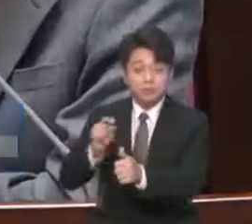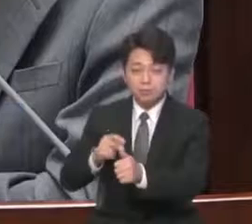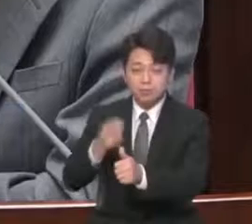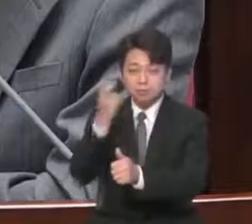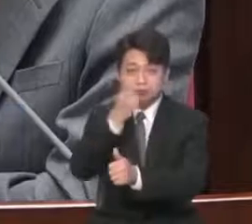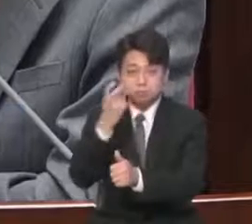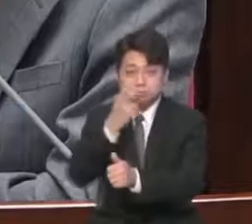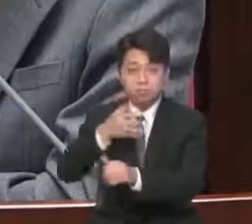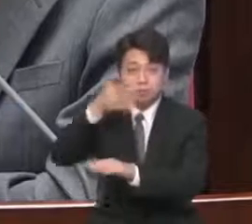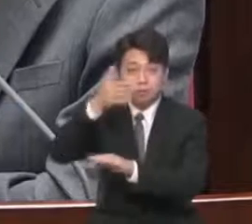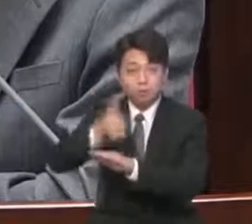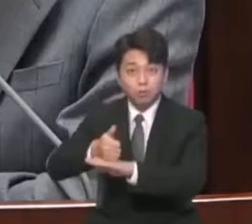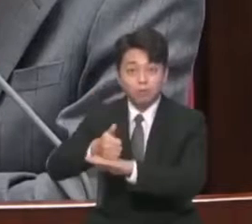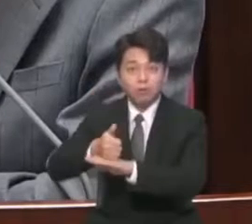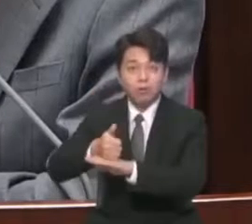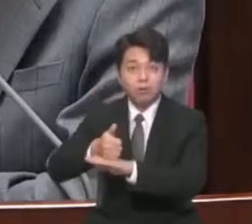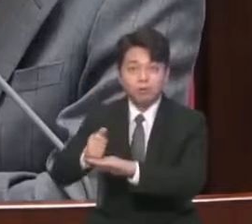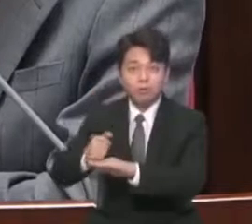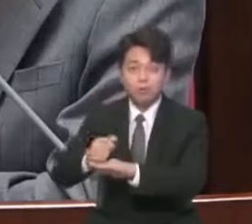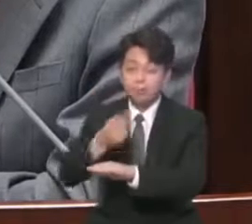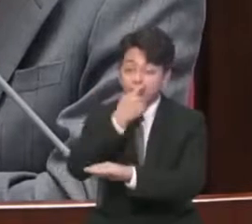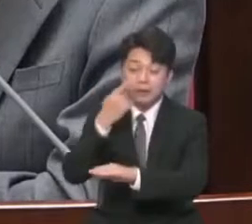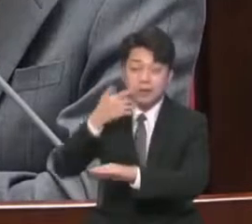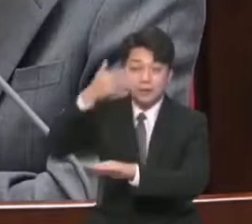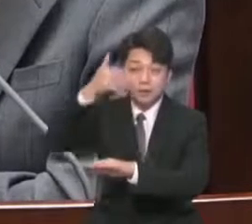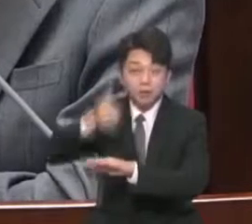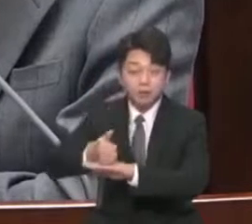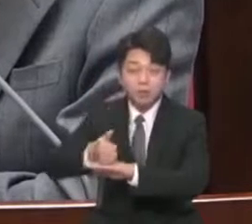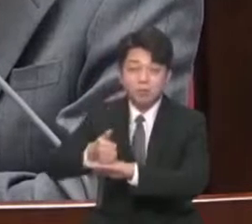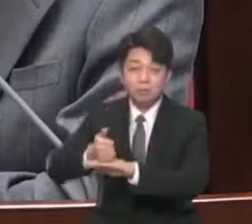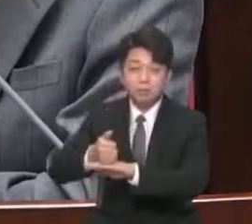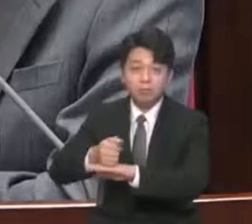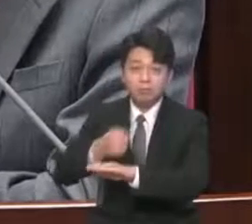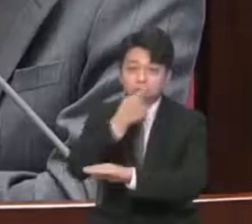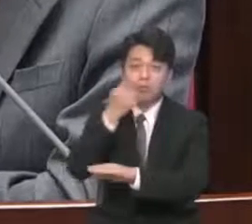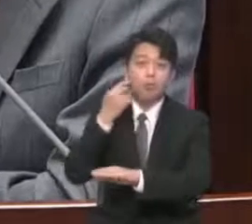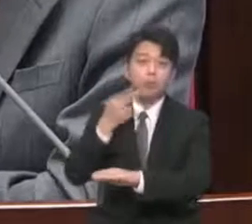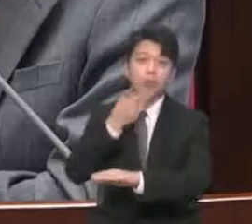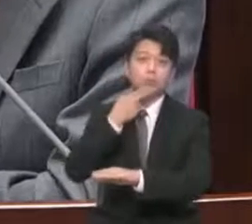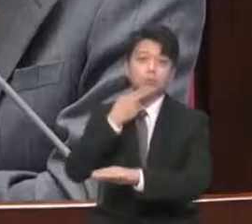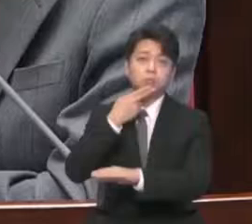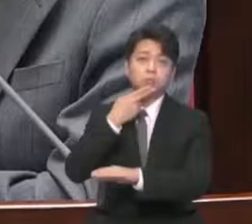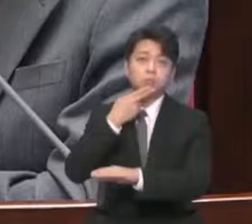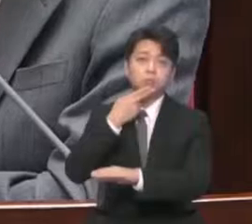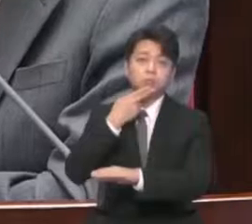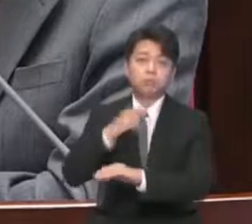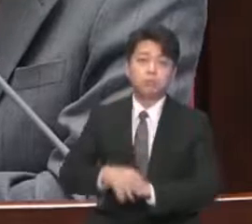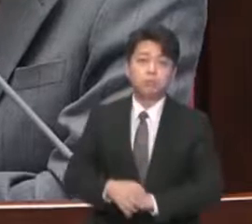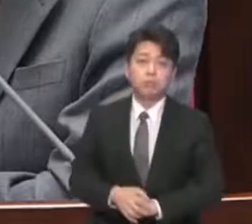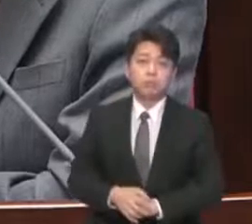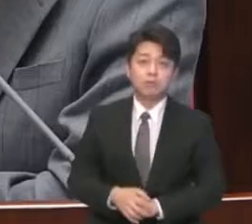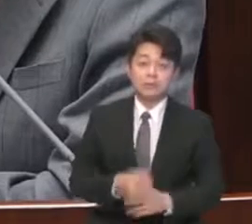확인을 좀 해봤습니다만 확인을 할 수가 없었습니다. 그것을 바탕하는 직원이 없습니다.